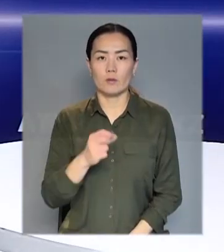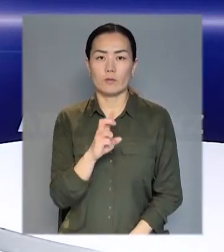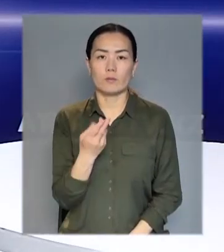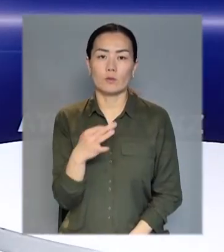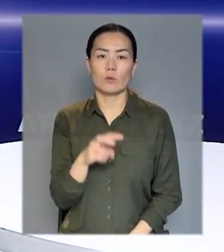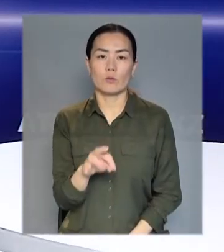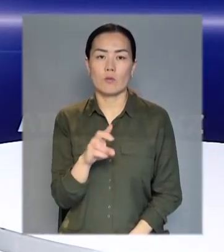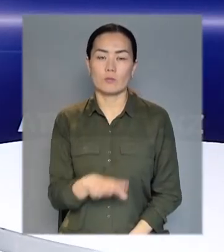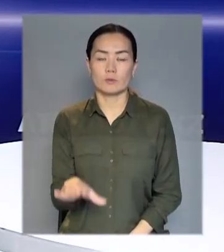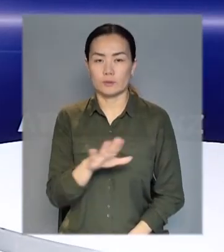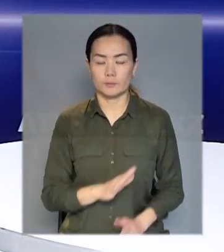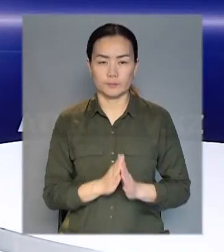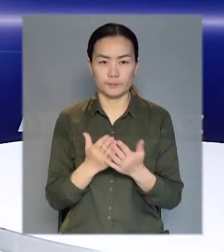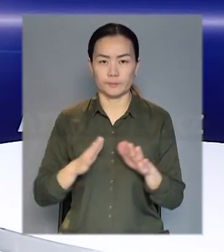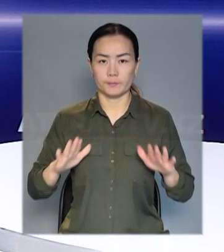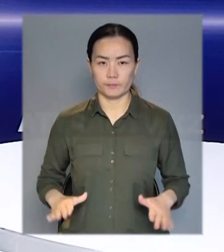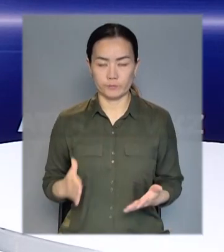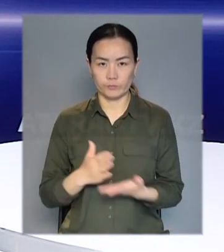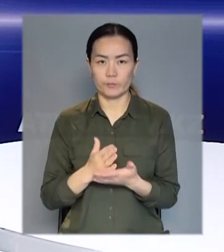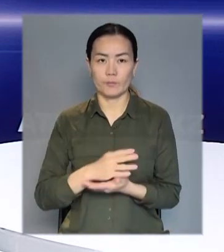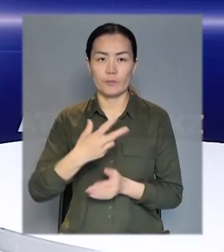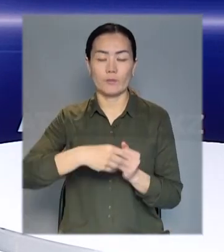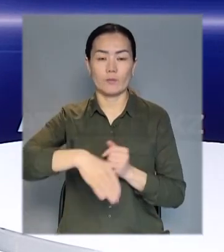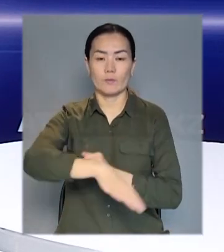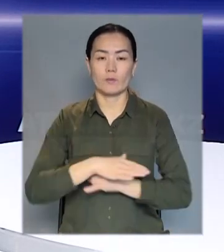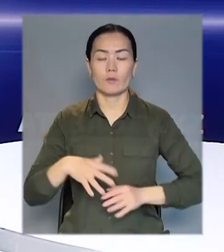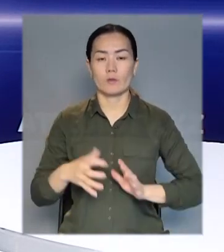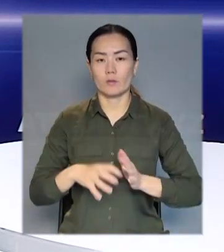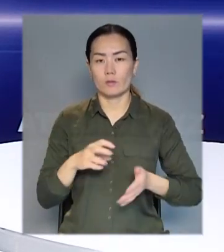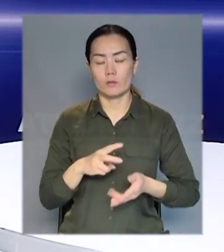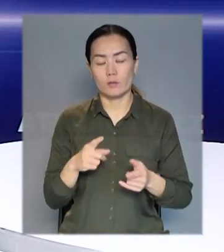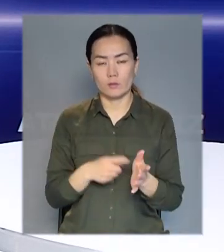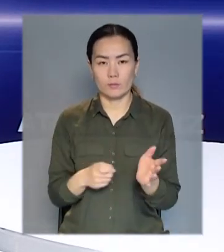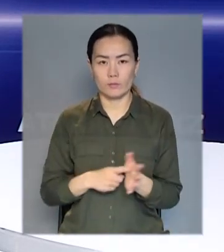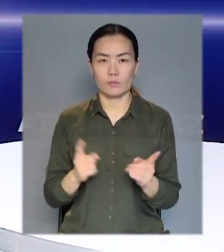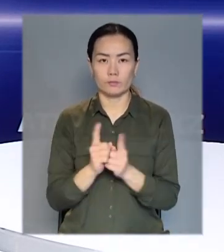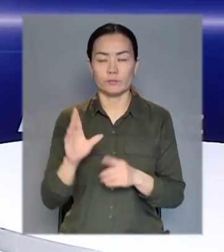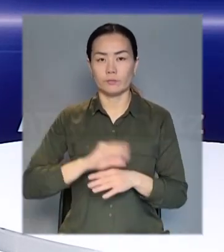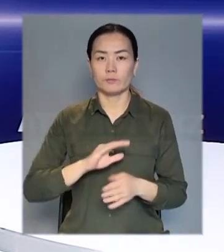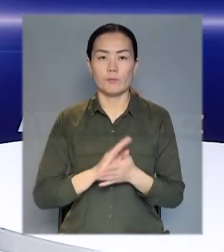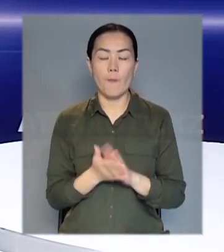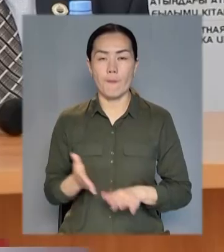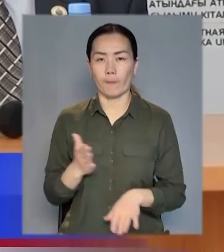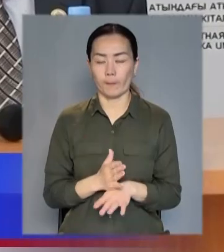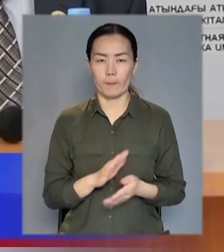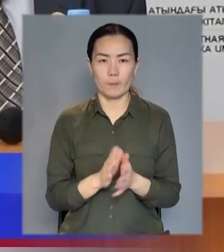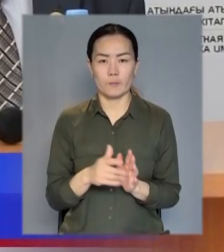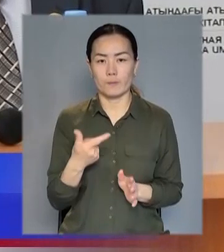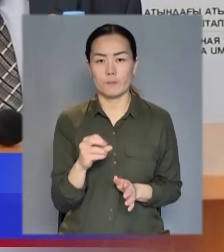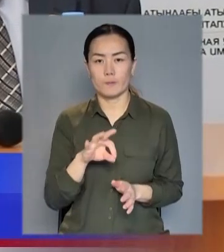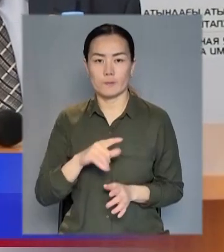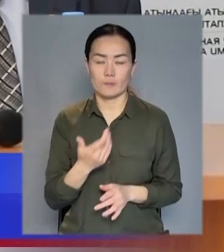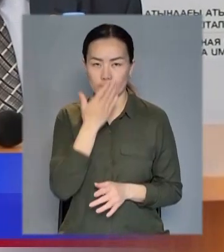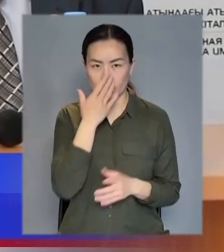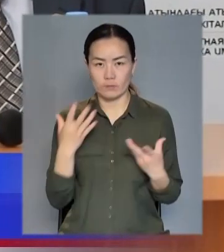Ғабдолсланов атындағы облыстық ғылыми әмбебап кітапханасында жер қойнауының барлаушысы тақырыбында кездесу кеші ұйымдастырылды. Іс-шара геологтар